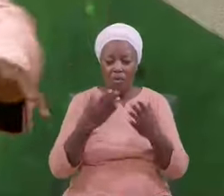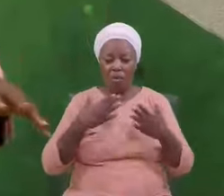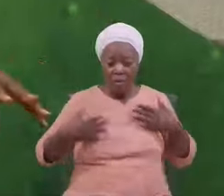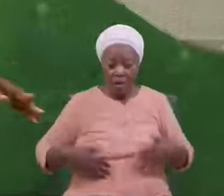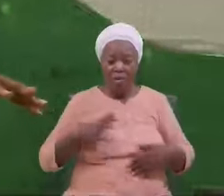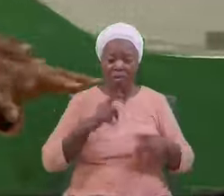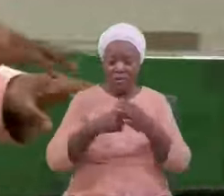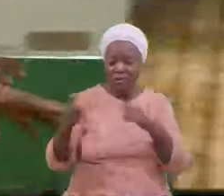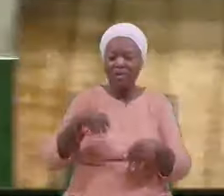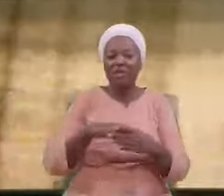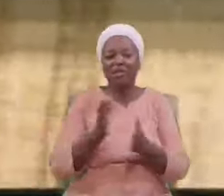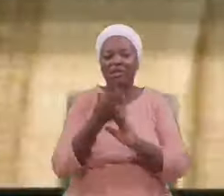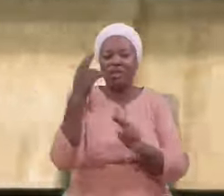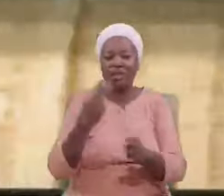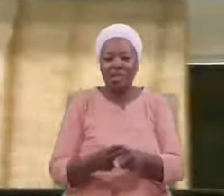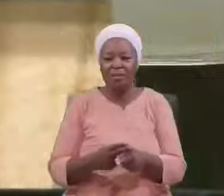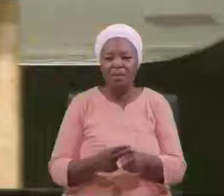Les démangeaisons corporelles vont disparaître.